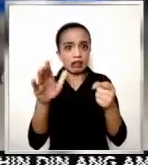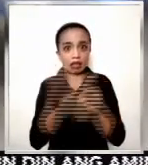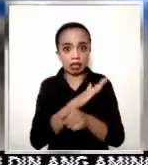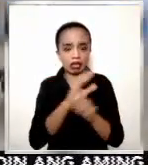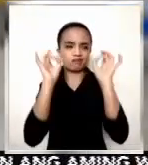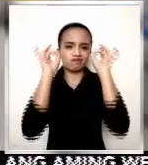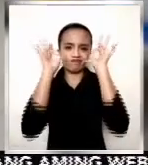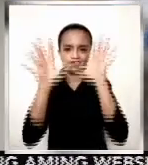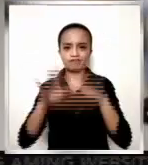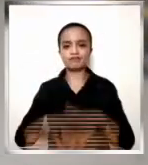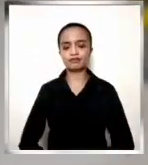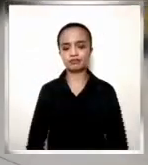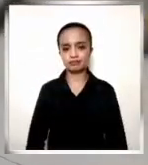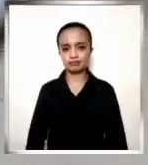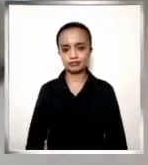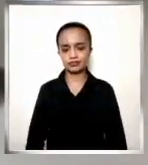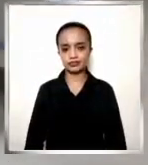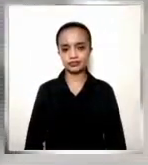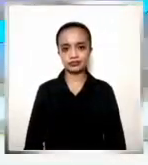Nakatutok, 24 Oras.